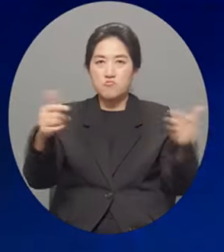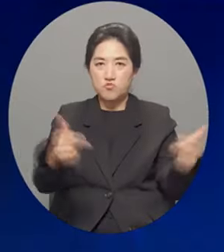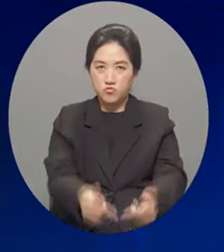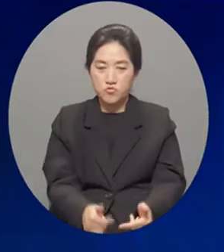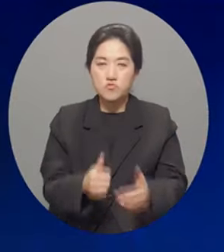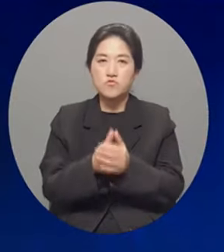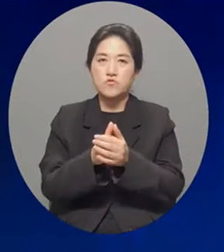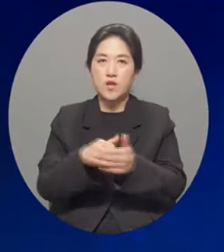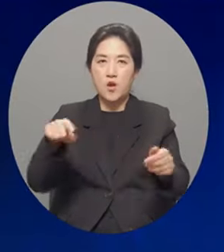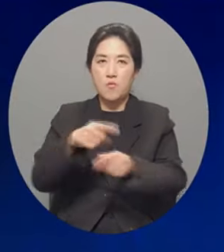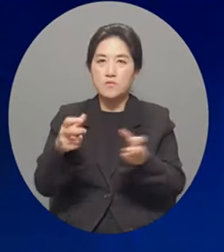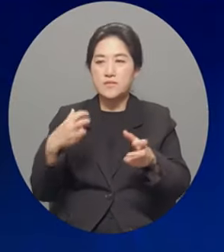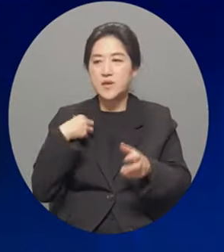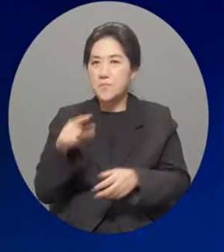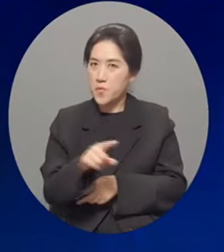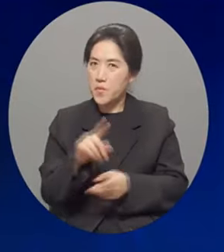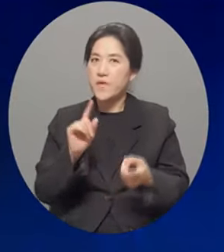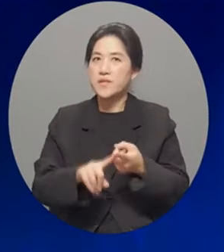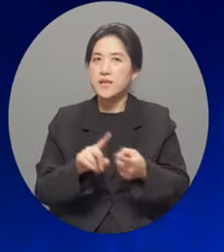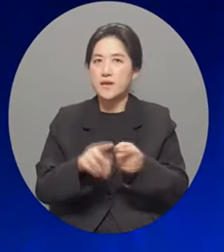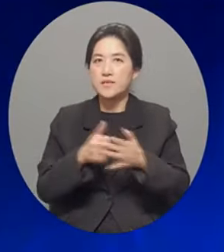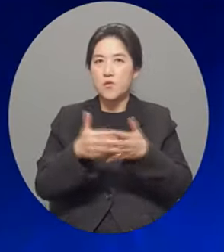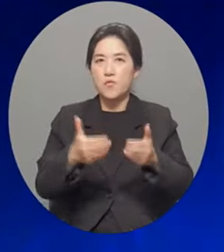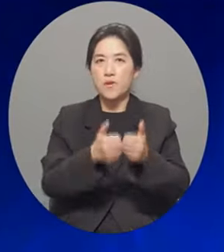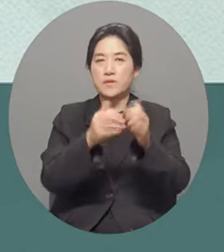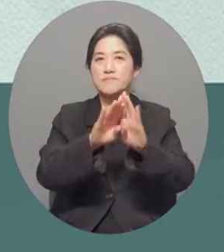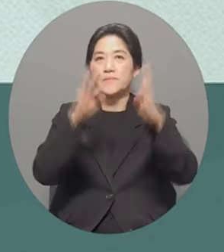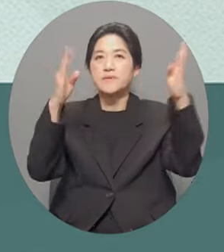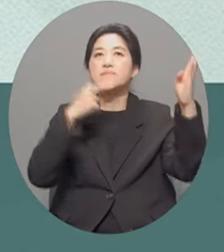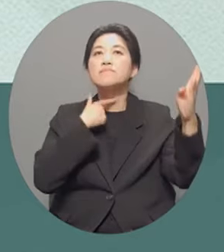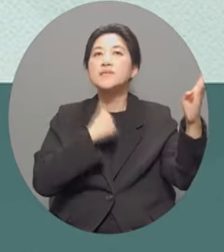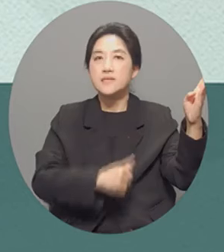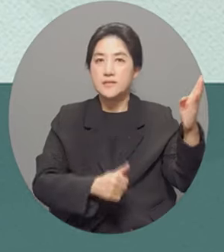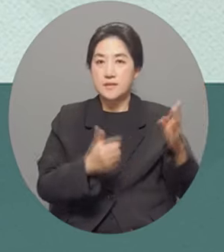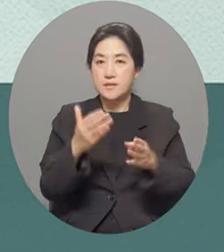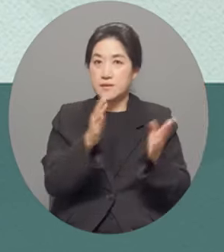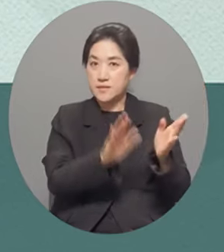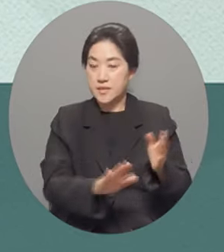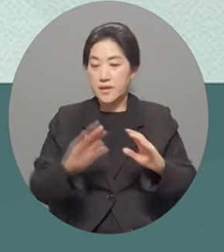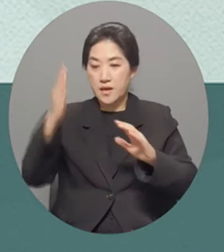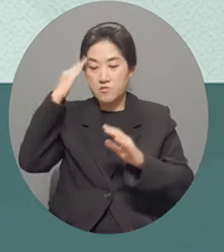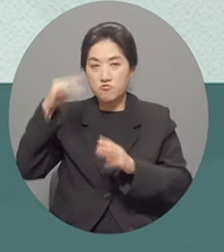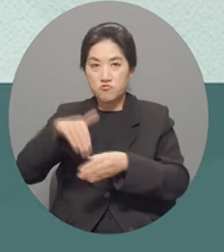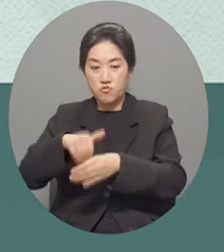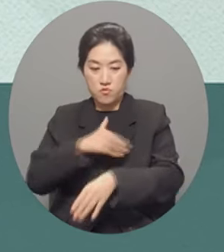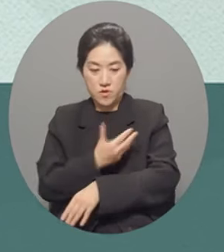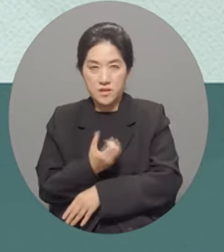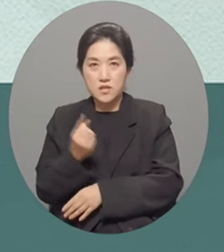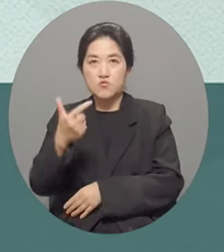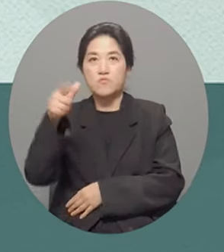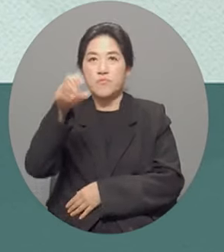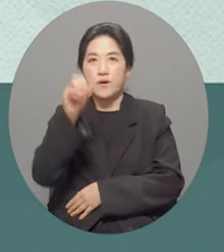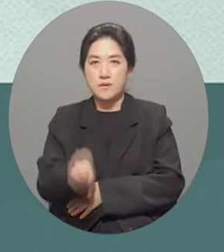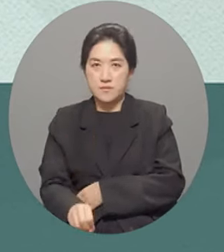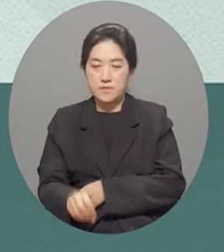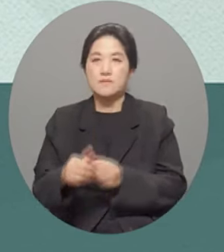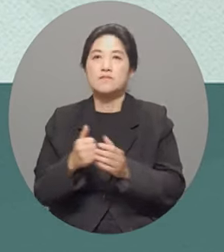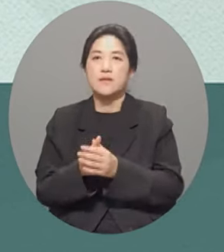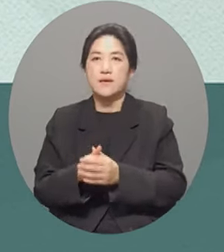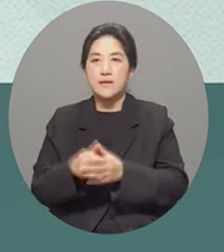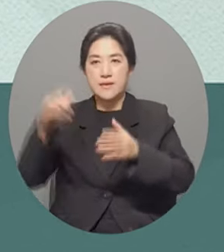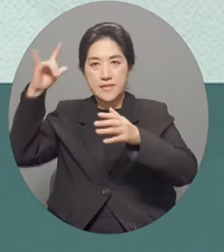원전의 역할을 논의하기 위한 원자력 정상회의를 연바했습니다. 반면 국내 유권자 약 60%가 재생에너지